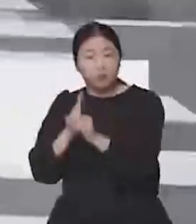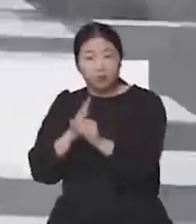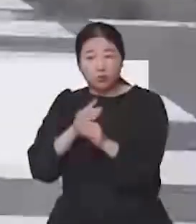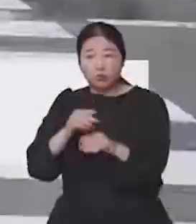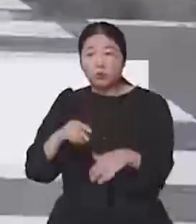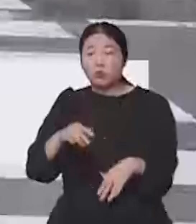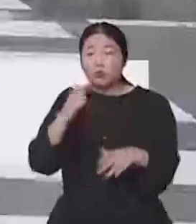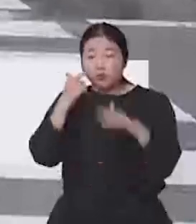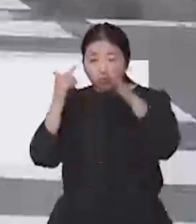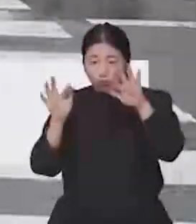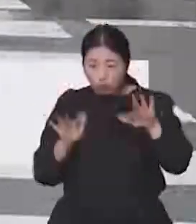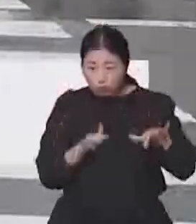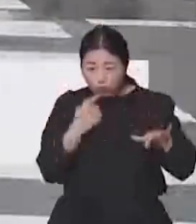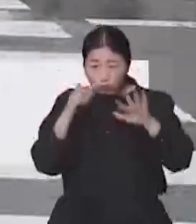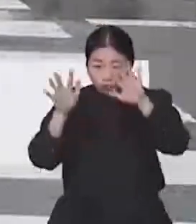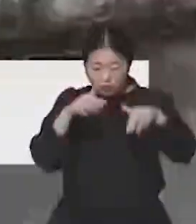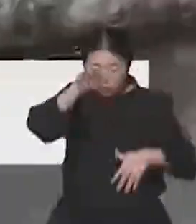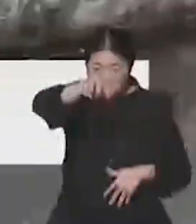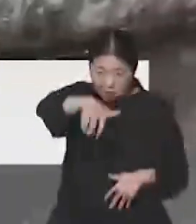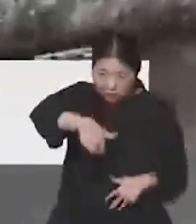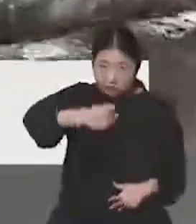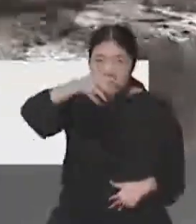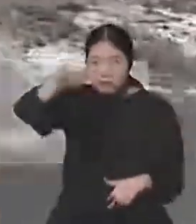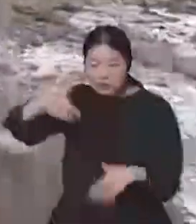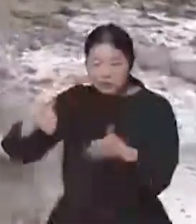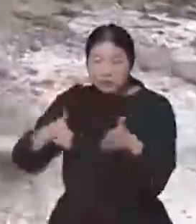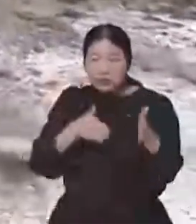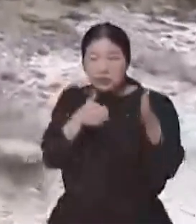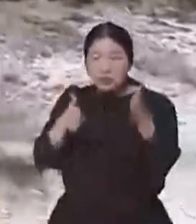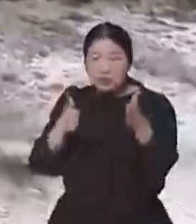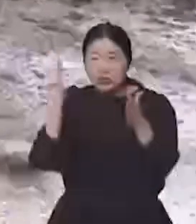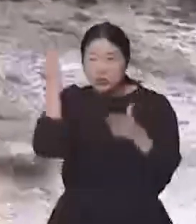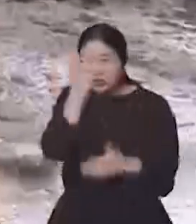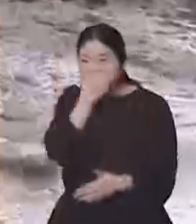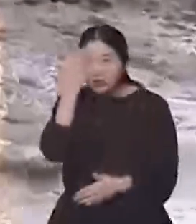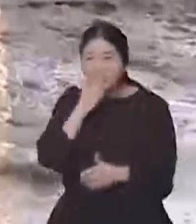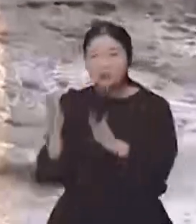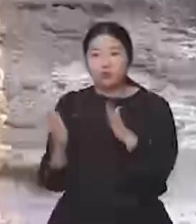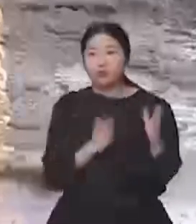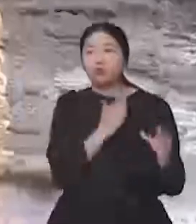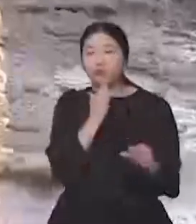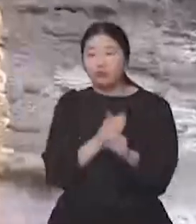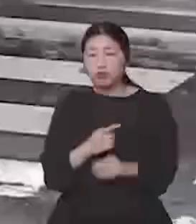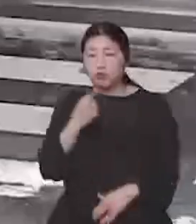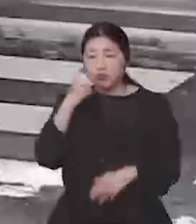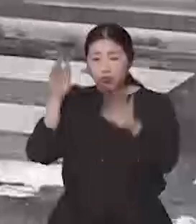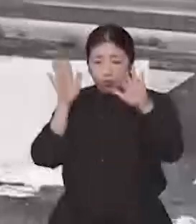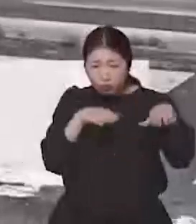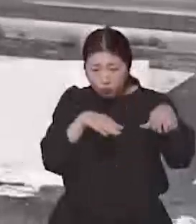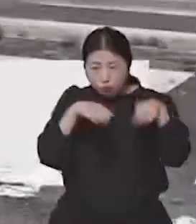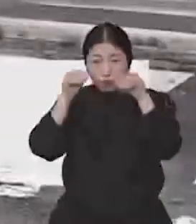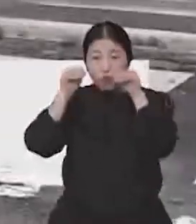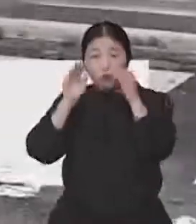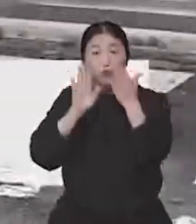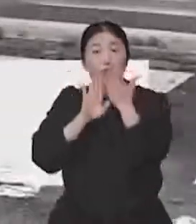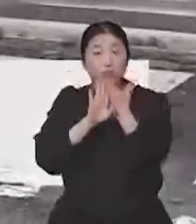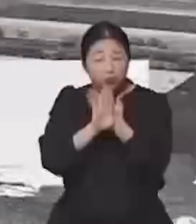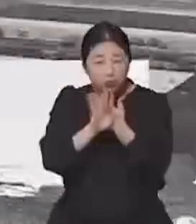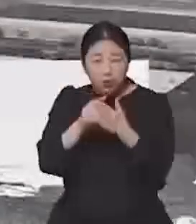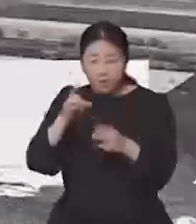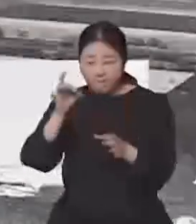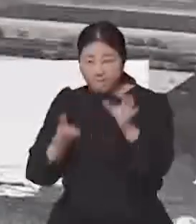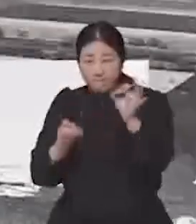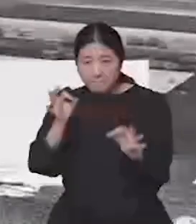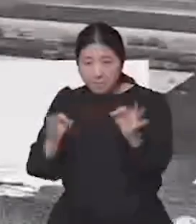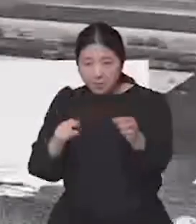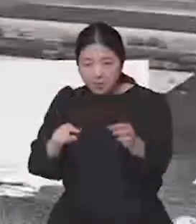투입된 굴삭기는 쌓인 눈을 퍼나르며 보행로를 확보합니다. 지금 눈이 멈추고 난 이후로는 포트홀